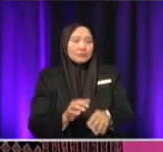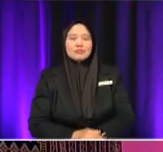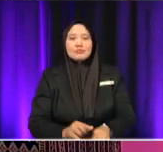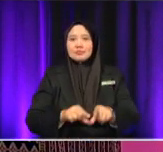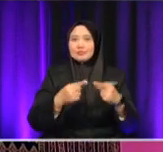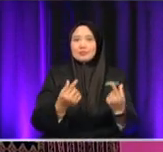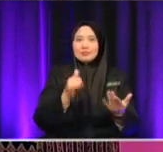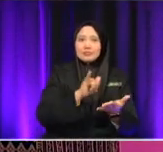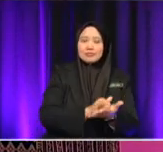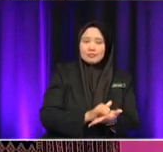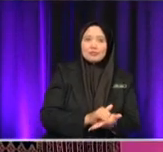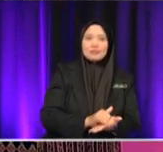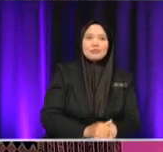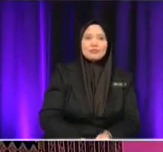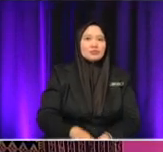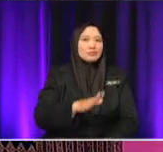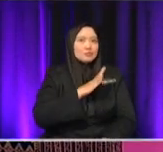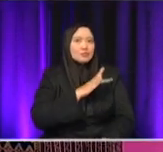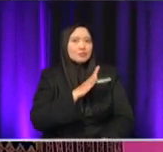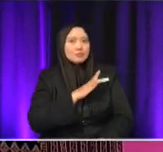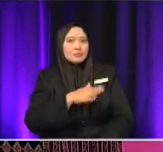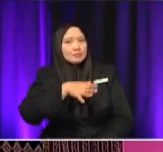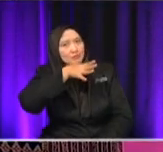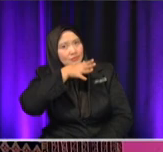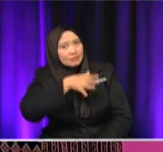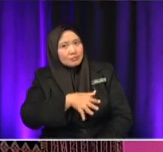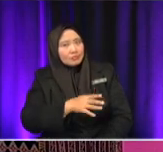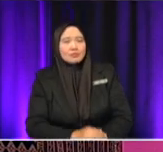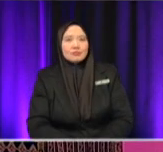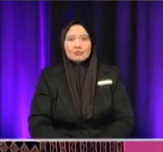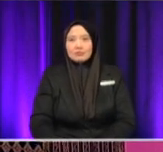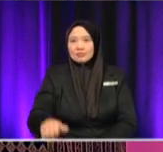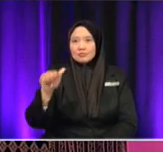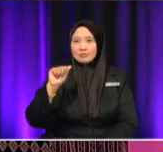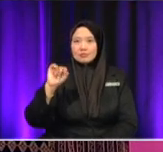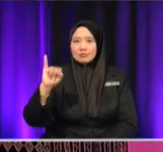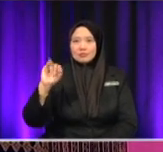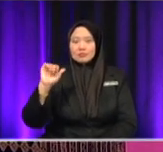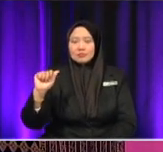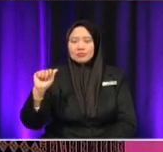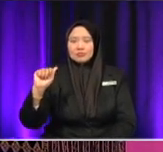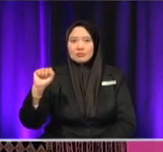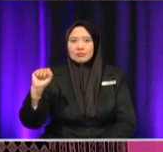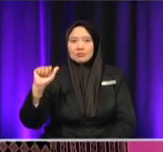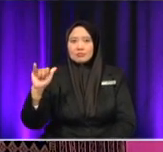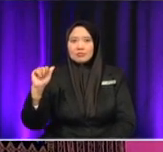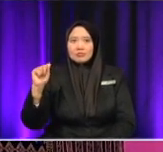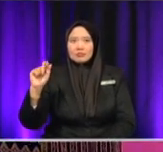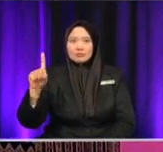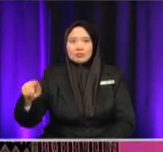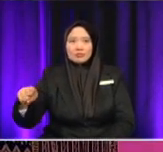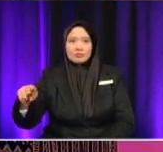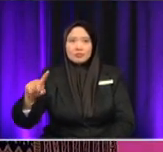Aisyah sendiri mengikuti Rasulullah Ya bermusafir pada sebagian musafir Rasulullah ada Aisyah turun serta